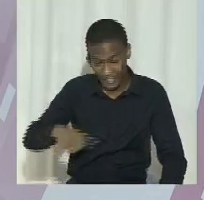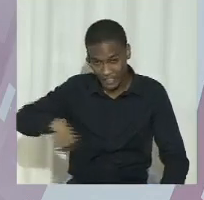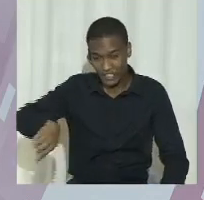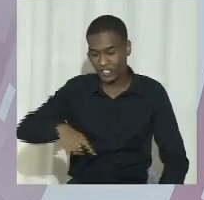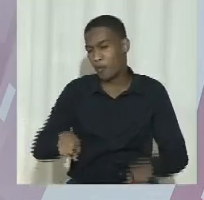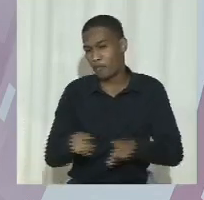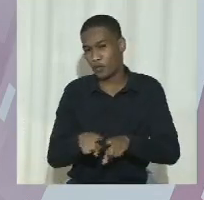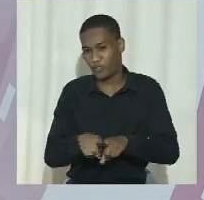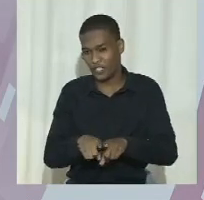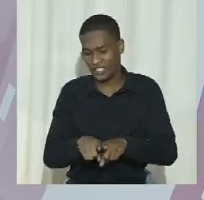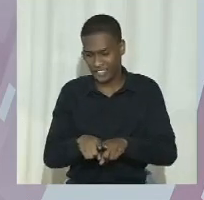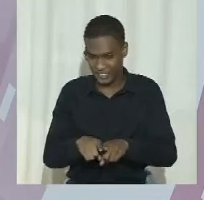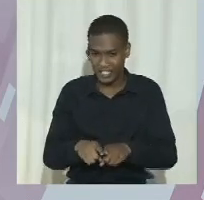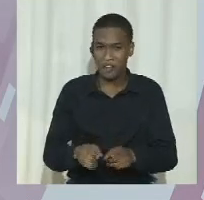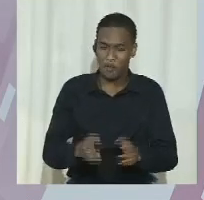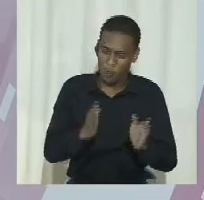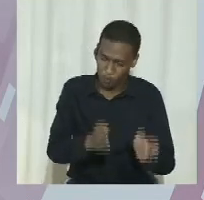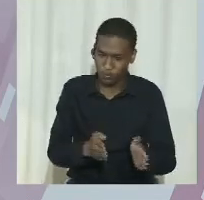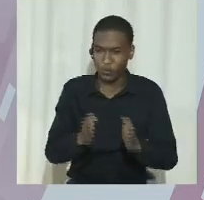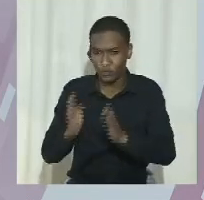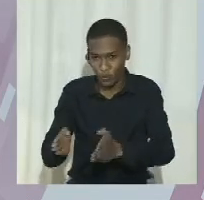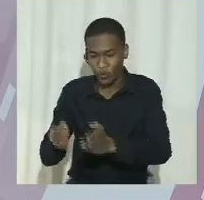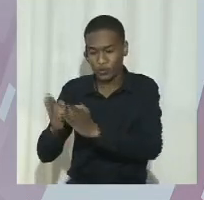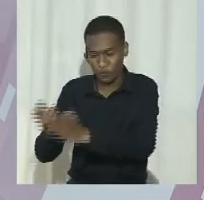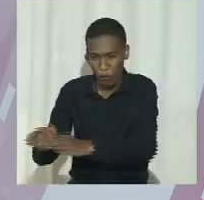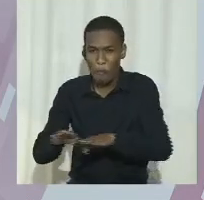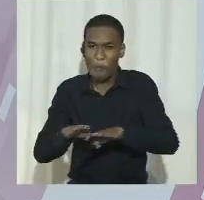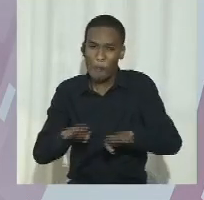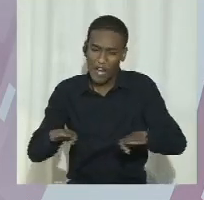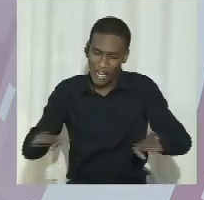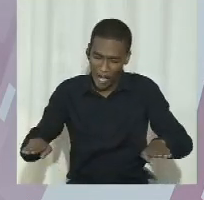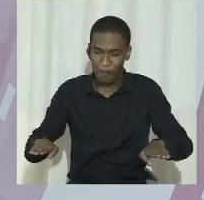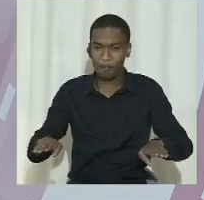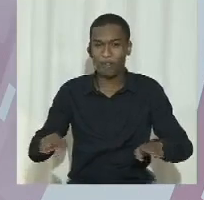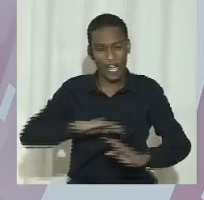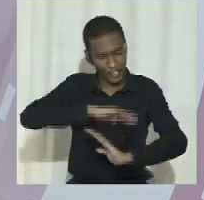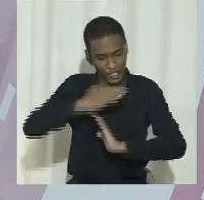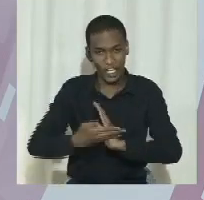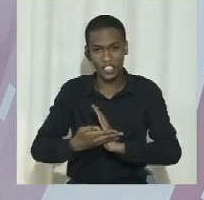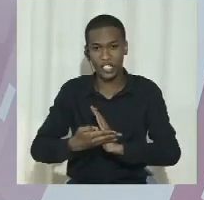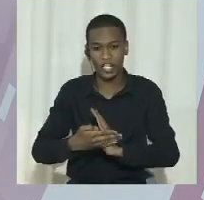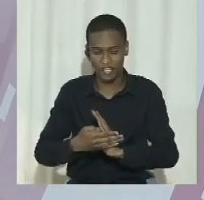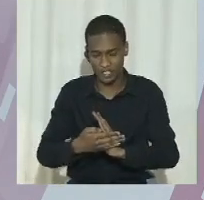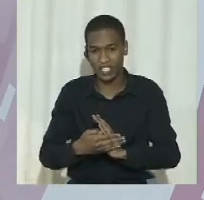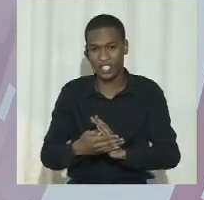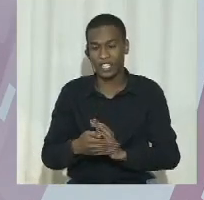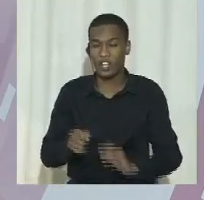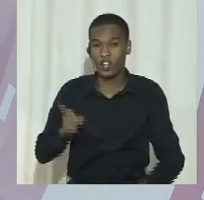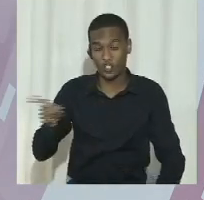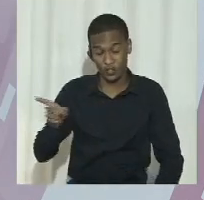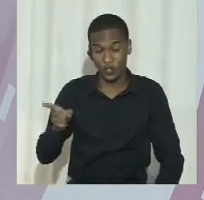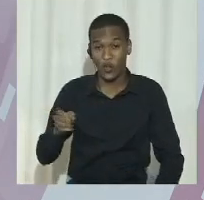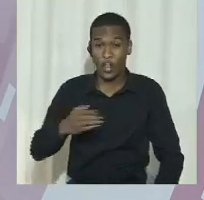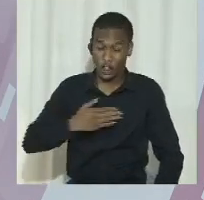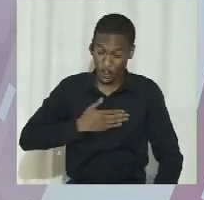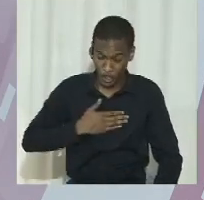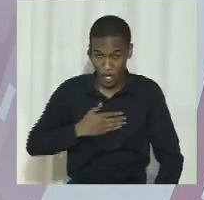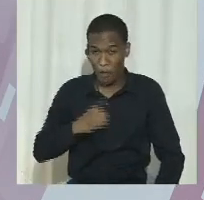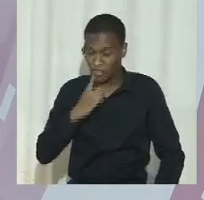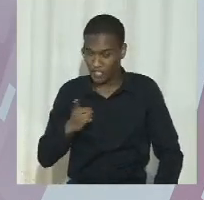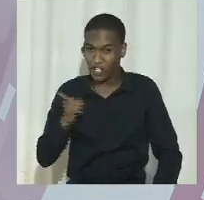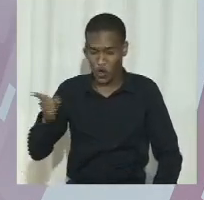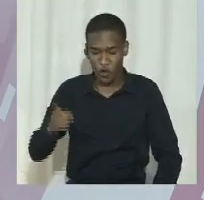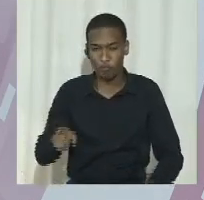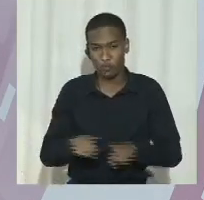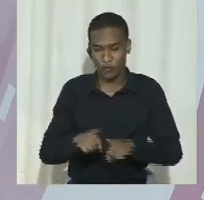miandalana manaraka ny paika sy ny lamina rehetra ary ao anatin'izay koa dia tia koa ny milaza fa atsitrapo ny